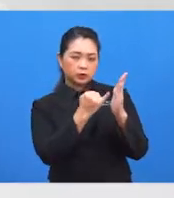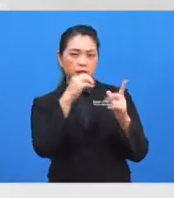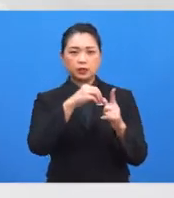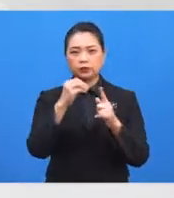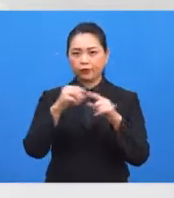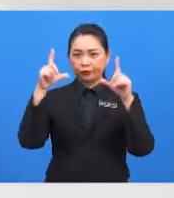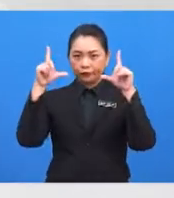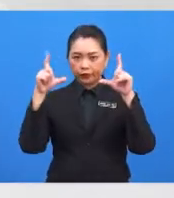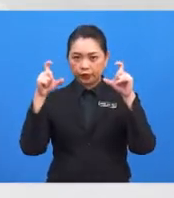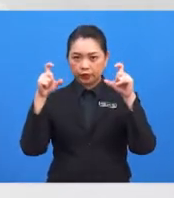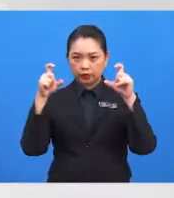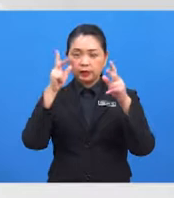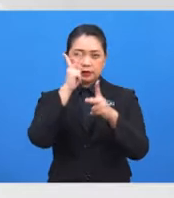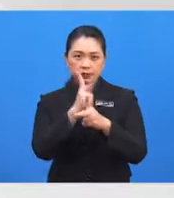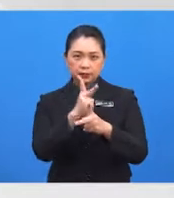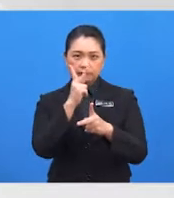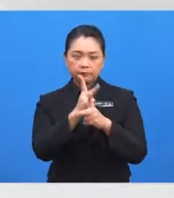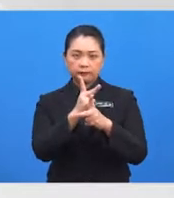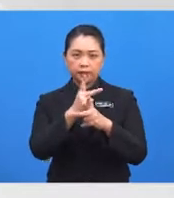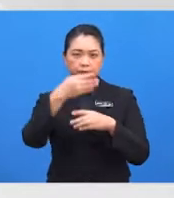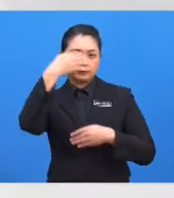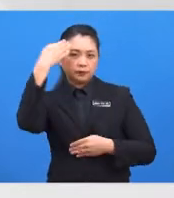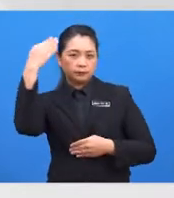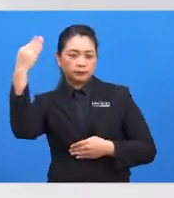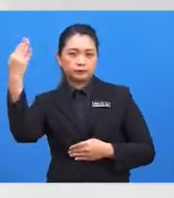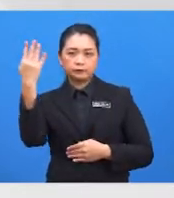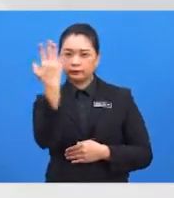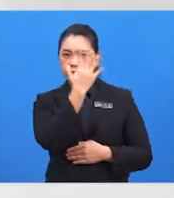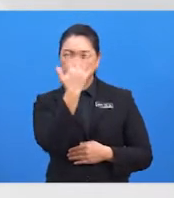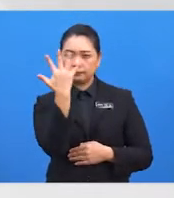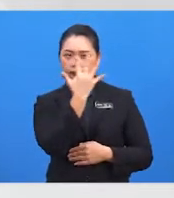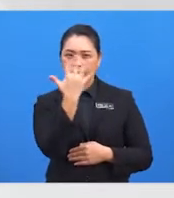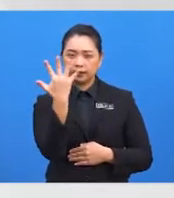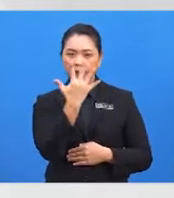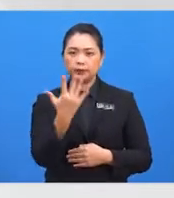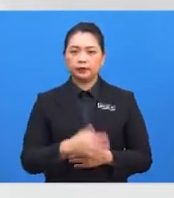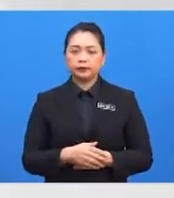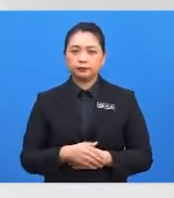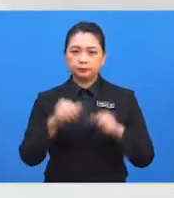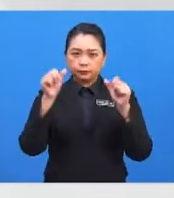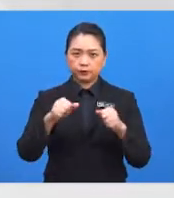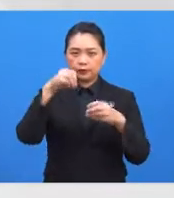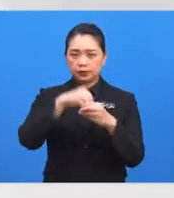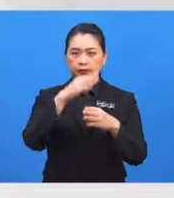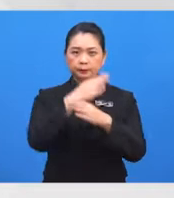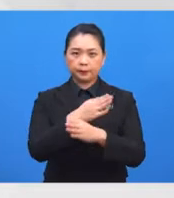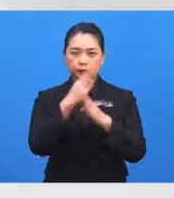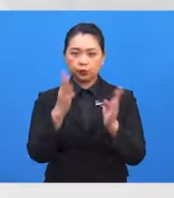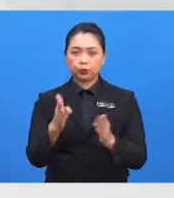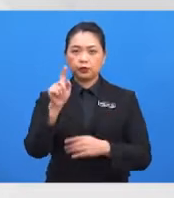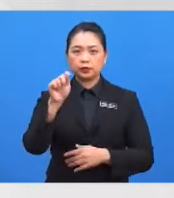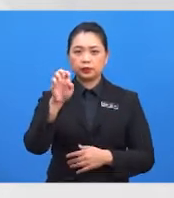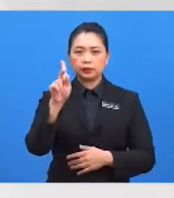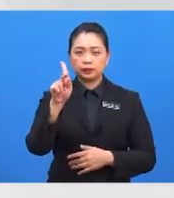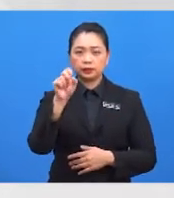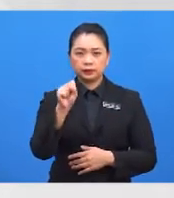fotografi disorok hanya melalui bayang-bayang. Pembentangan boleh dibentuk sebagai teks wrap